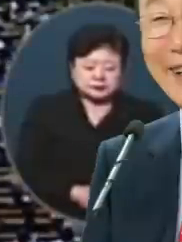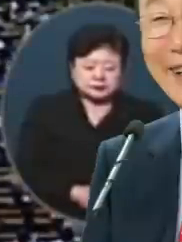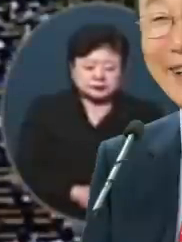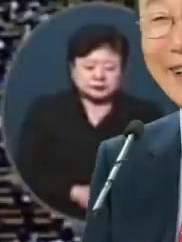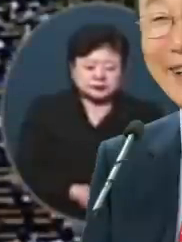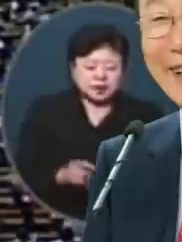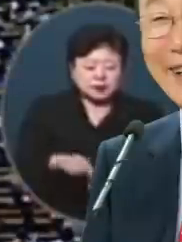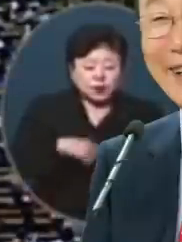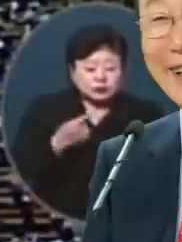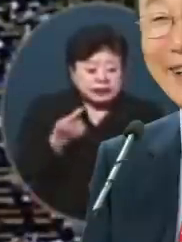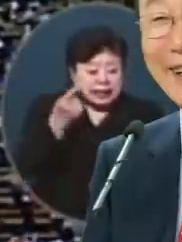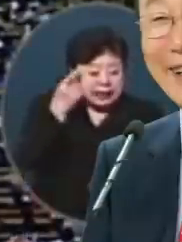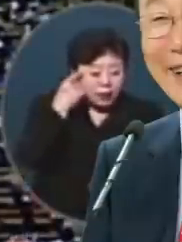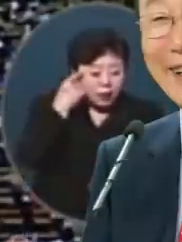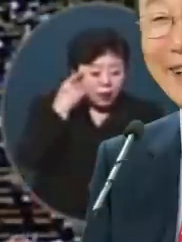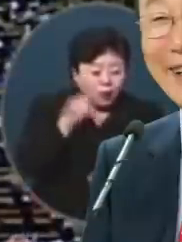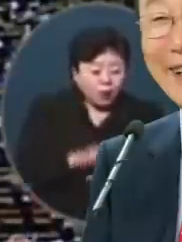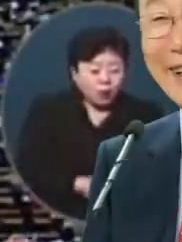아무리 혼자라고